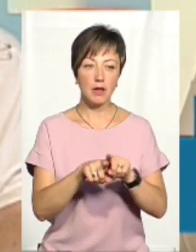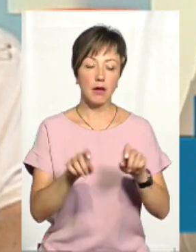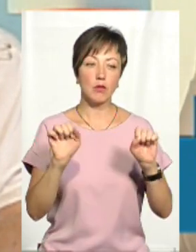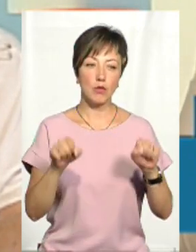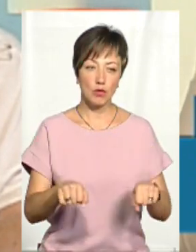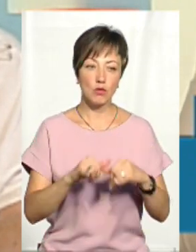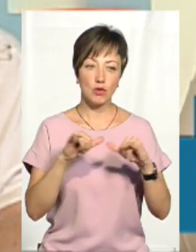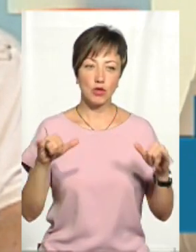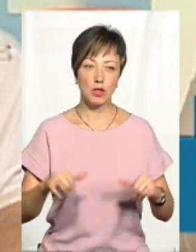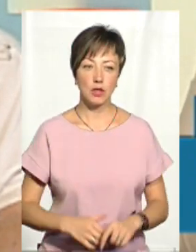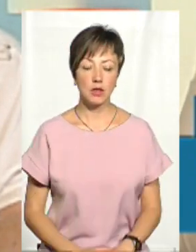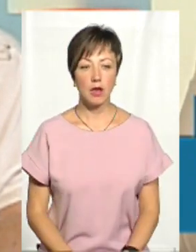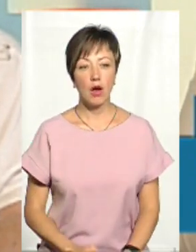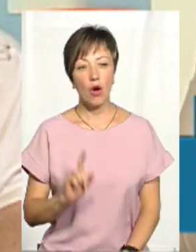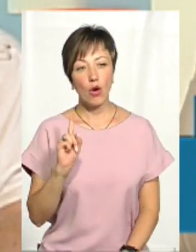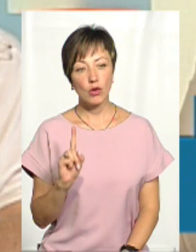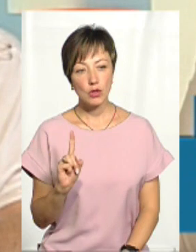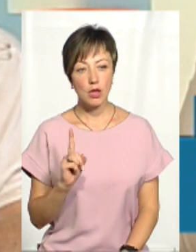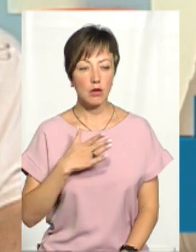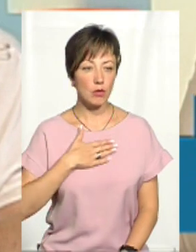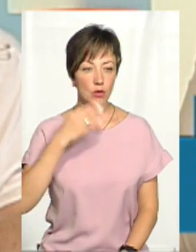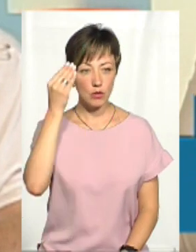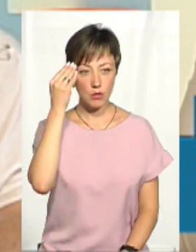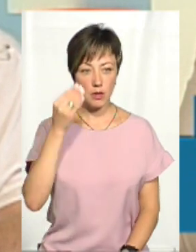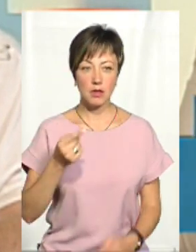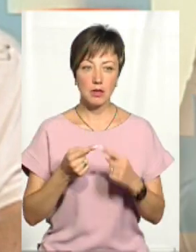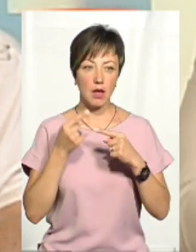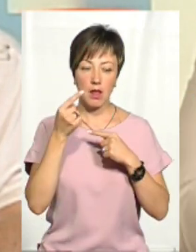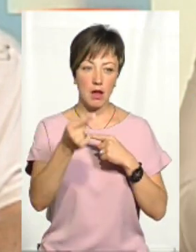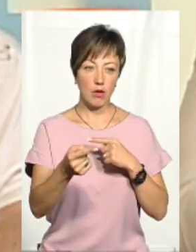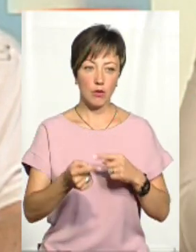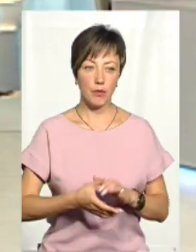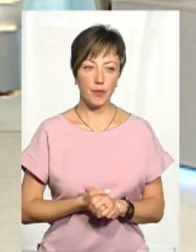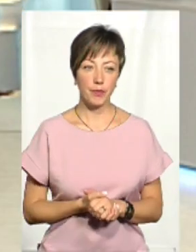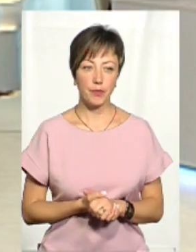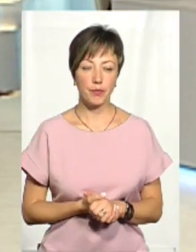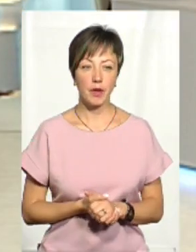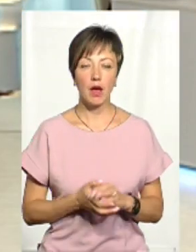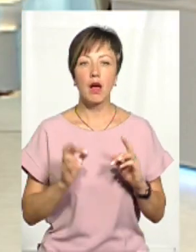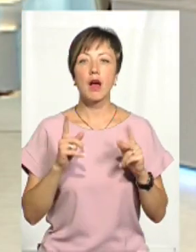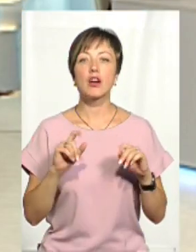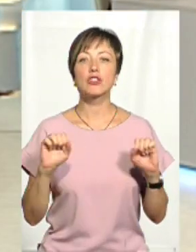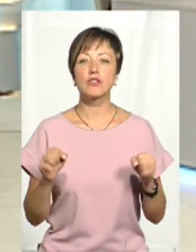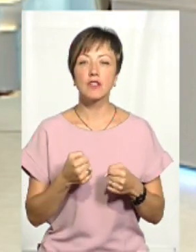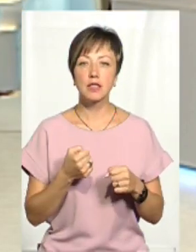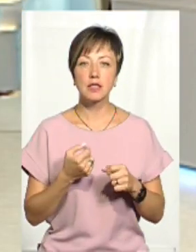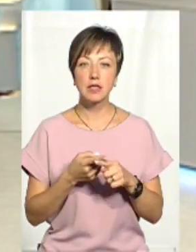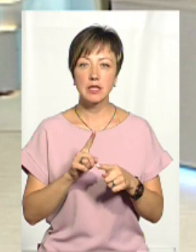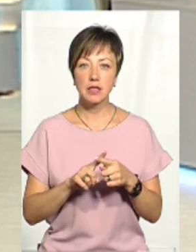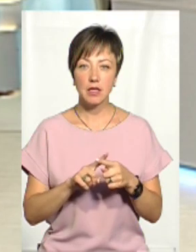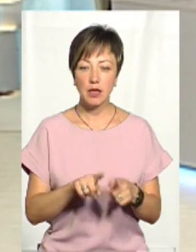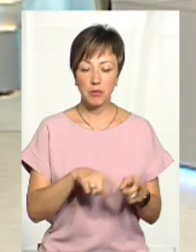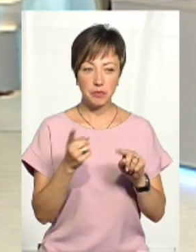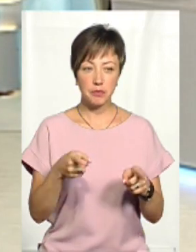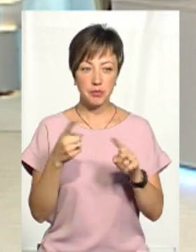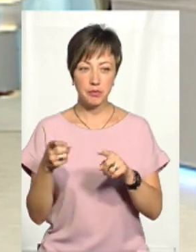він може і поширитись. Хоча, як на мене, трохи завелика для нього відстань. А з якою швидкістю гусеніці перебираються з одного